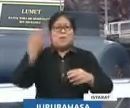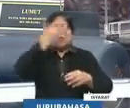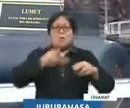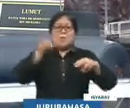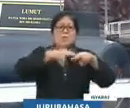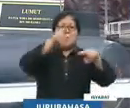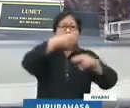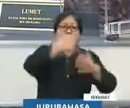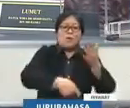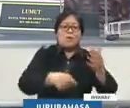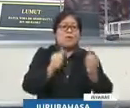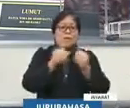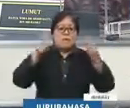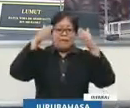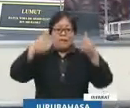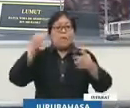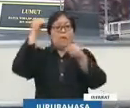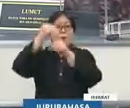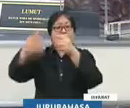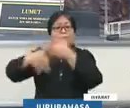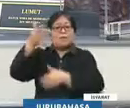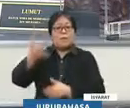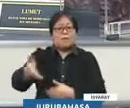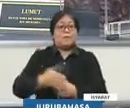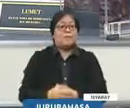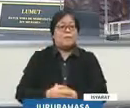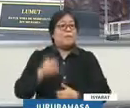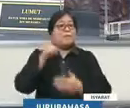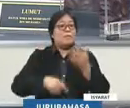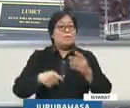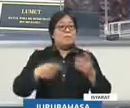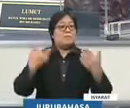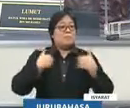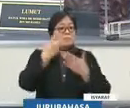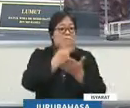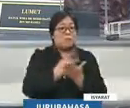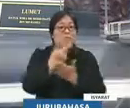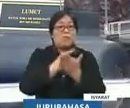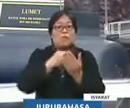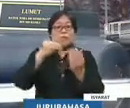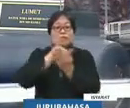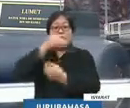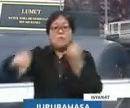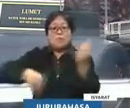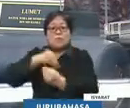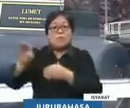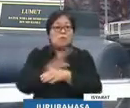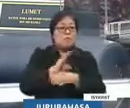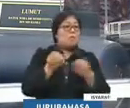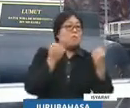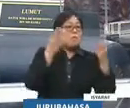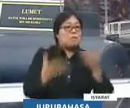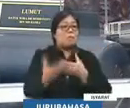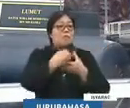tambahan tanpa fokus kepada objektif asal Apakah kursus-kursus model kemudahan Bapa gamma yang telah